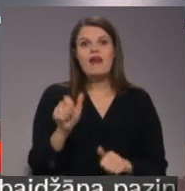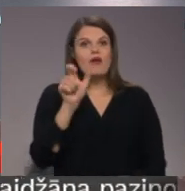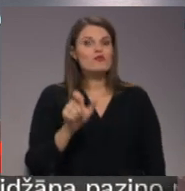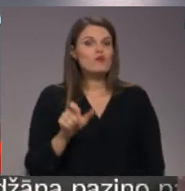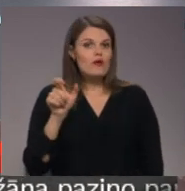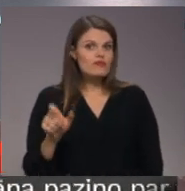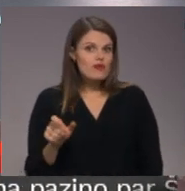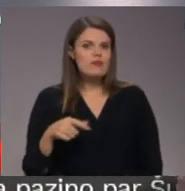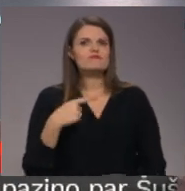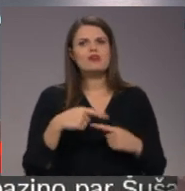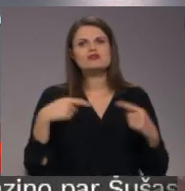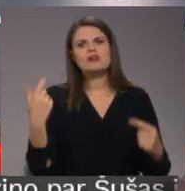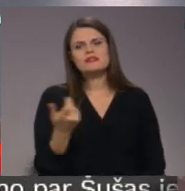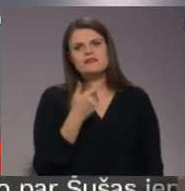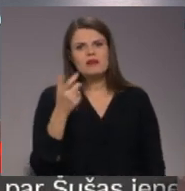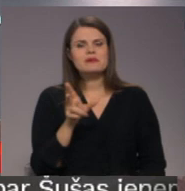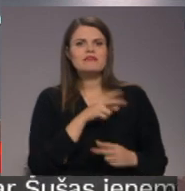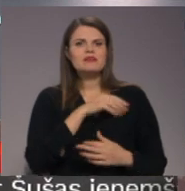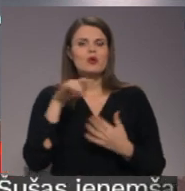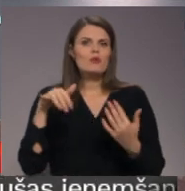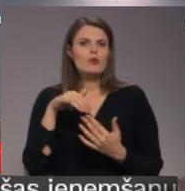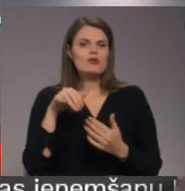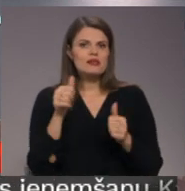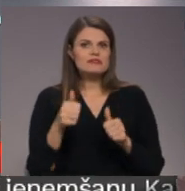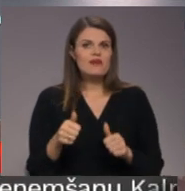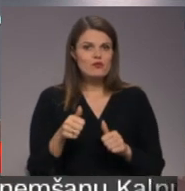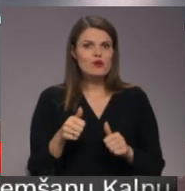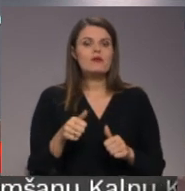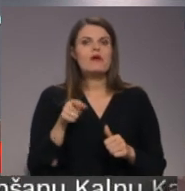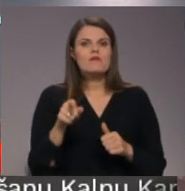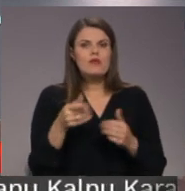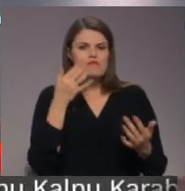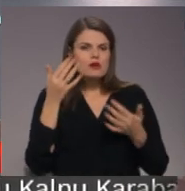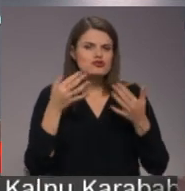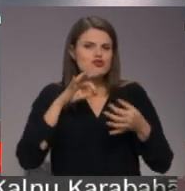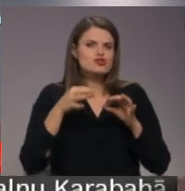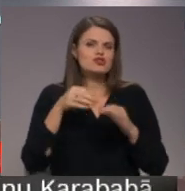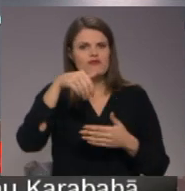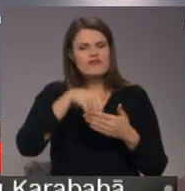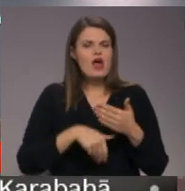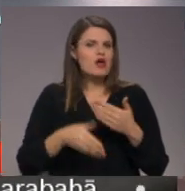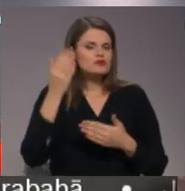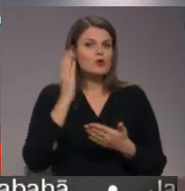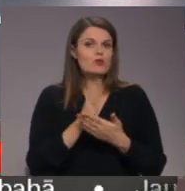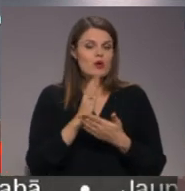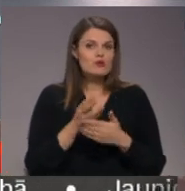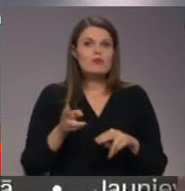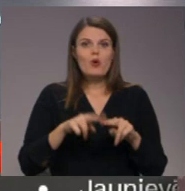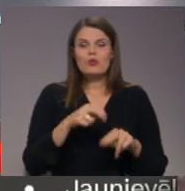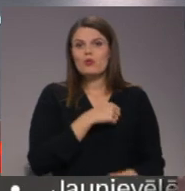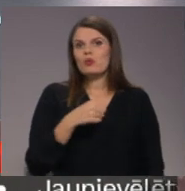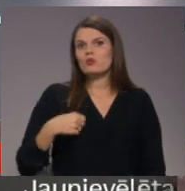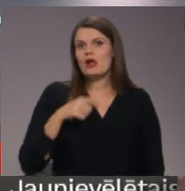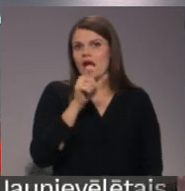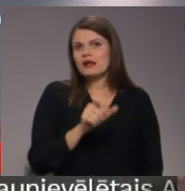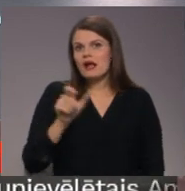muzejiem, gan filmas Dvēseļu putenis veidotājiem. Te atšķetināti sarežģītie vēsturiskie notikumi un karavīrus, kas